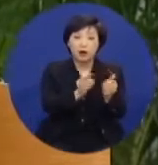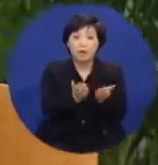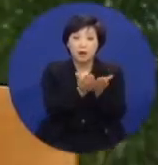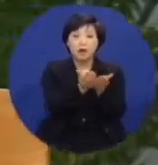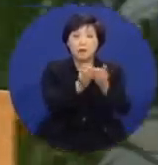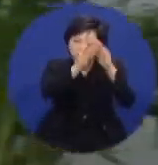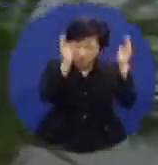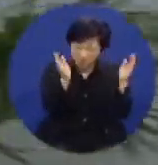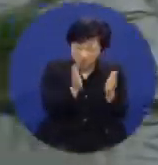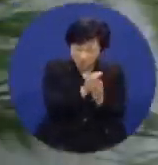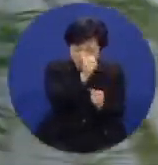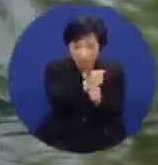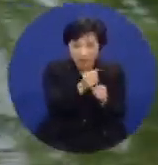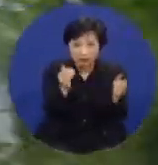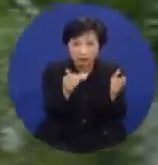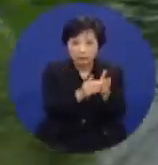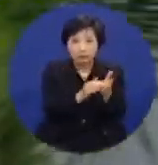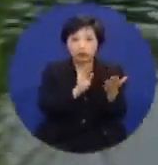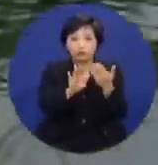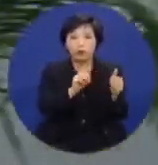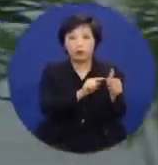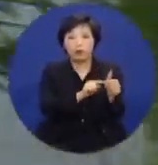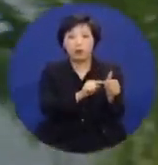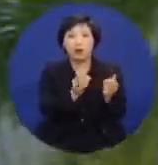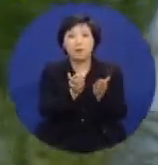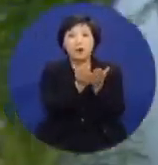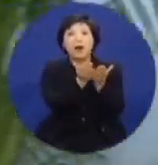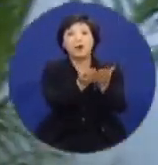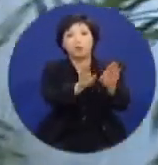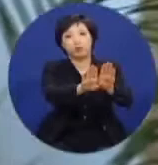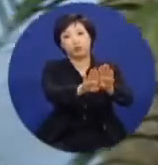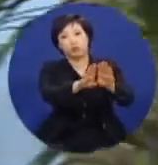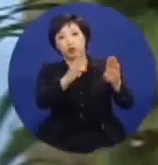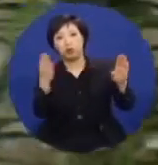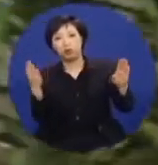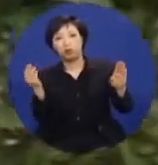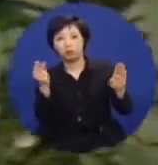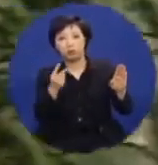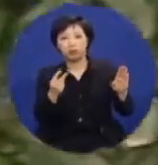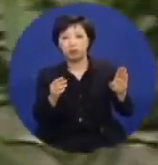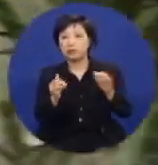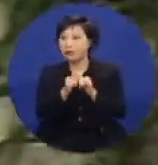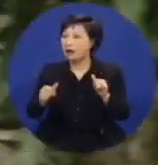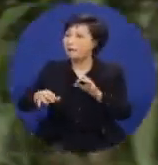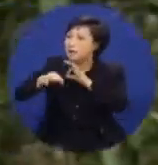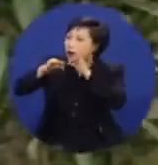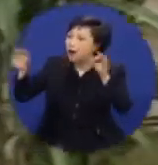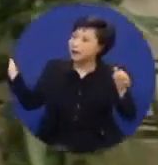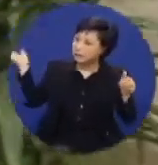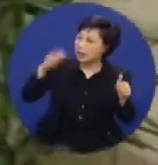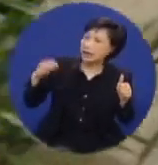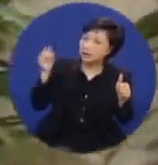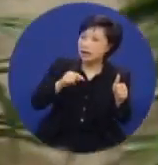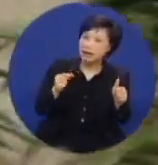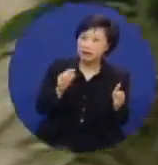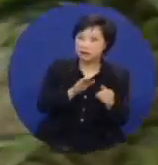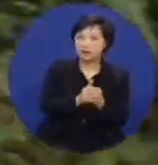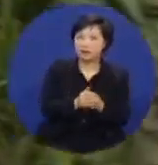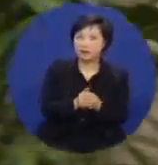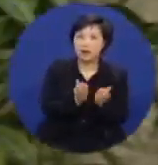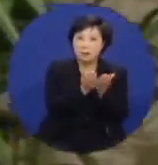다음에 팡 중 문을 연 오나 그리고 트라고 내아 방주를